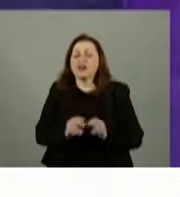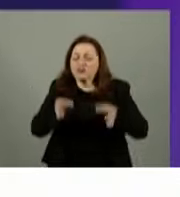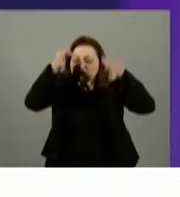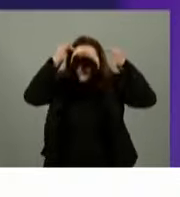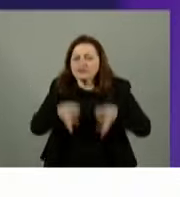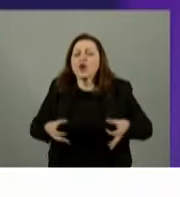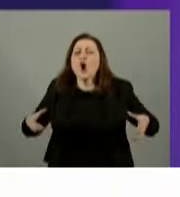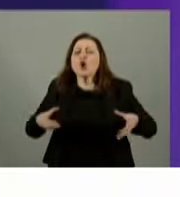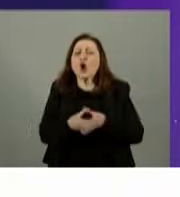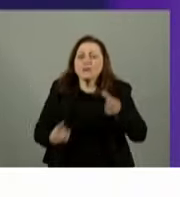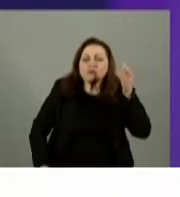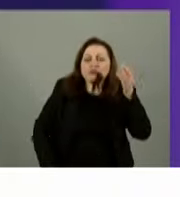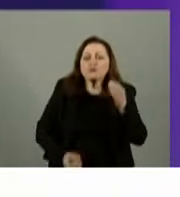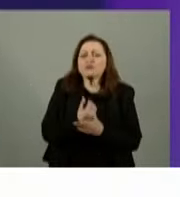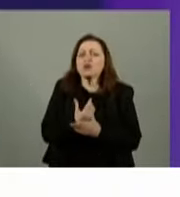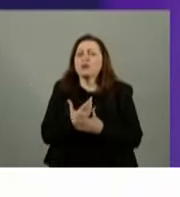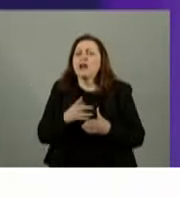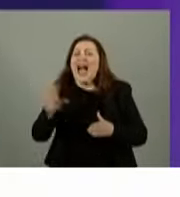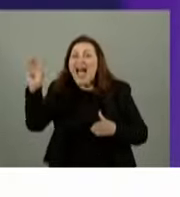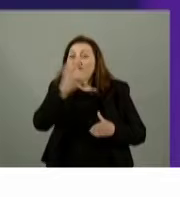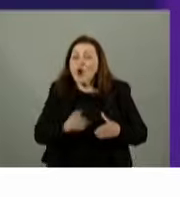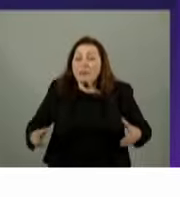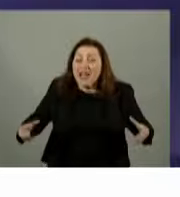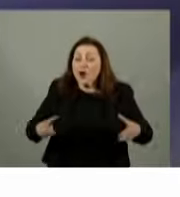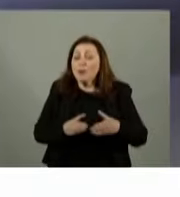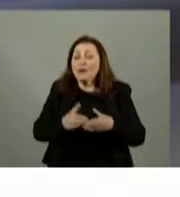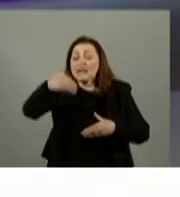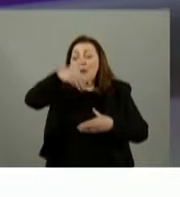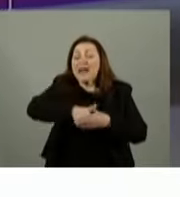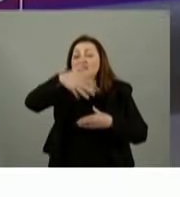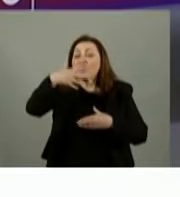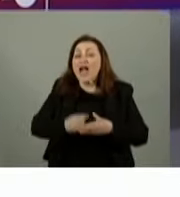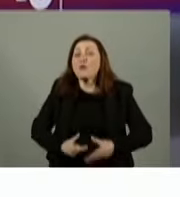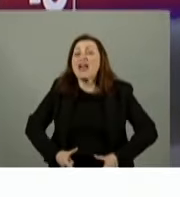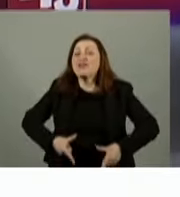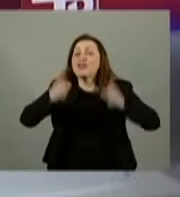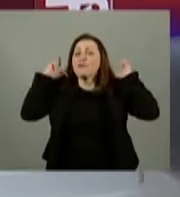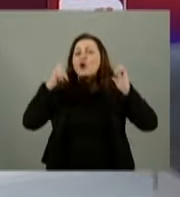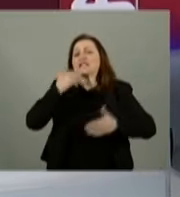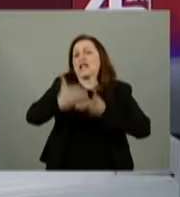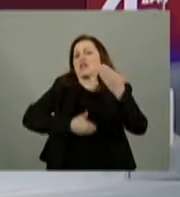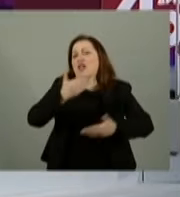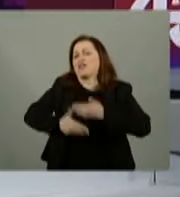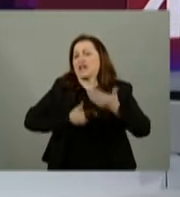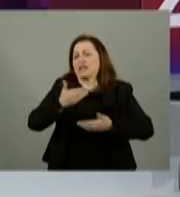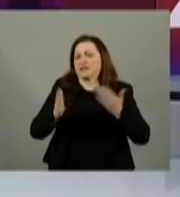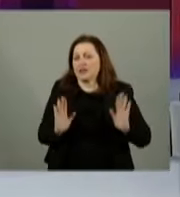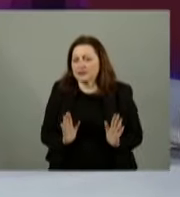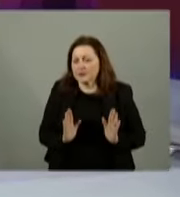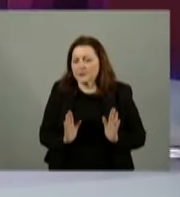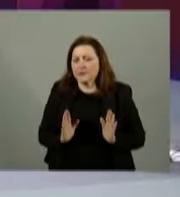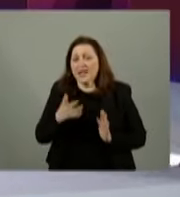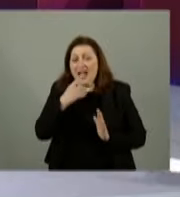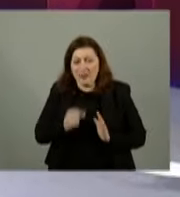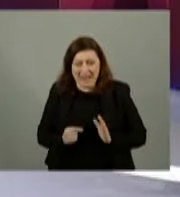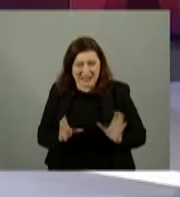ότι αφορά όχι μόνο βουλευτές. Άρα ότι αφορά και τον κύριο Κασελάκη. Γι' αυτό και ο κύριος Κασελάκης στην απάντησή του, την αρχική τη δήλωσή